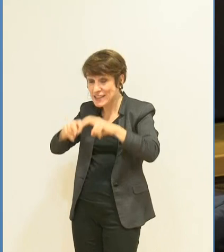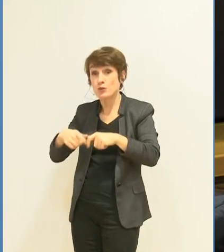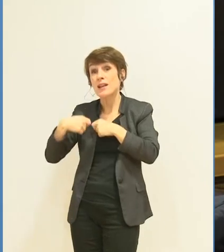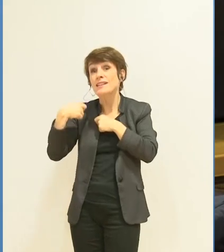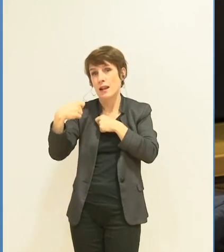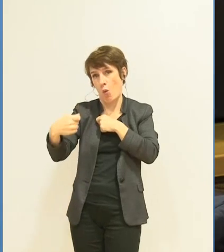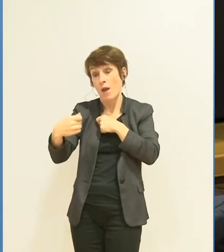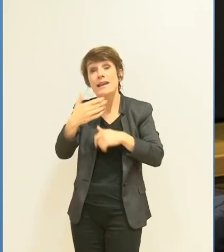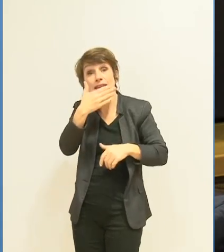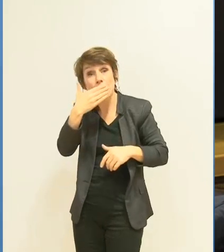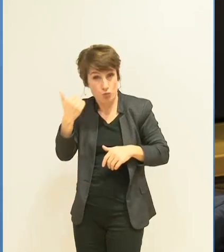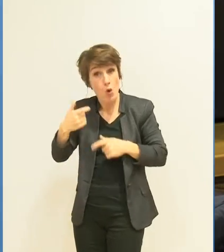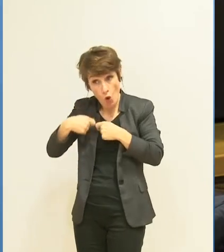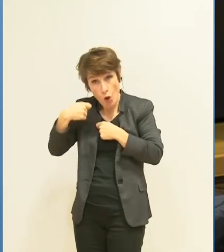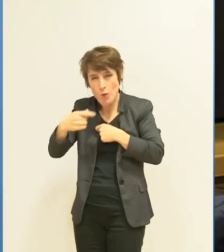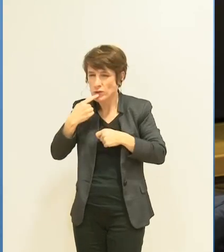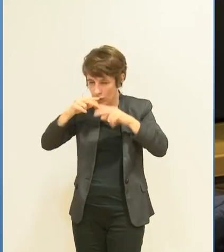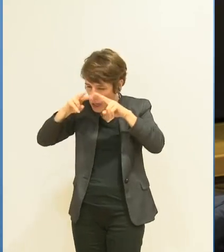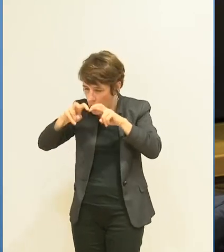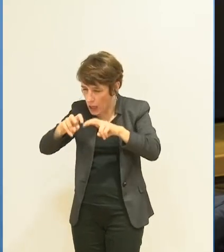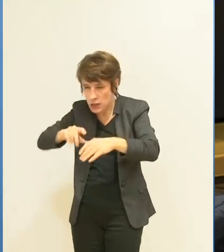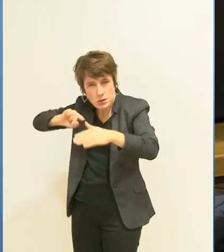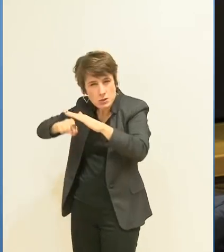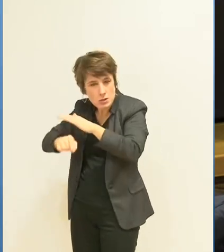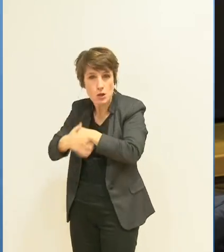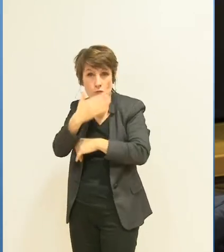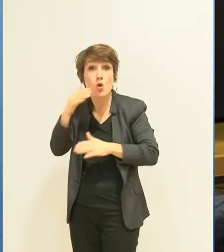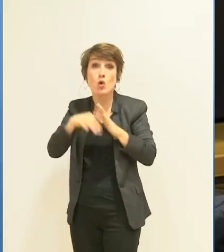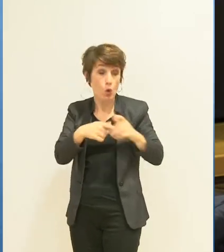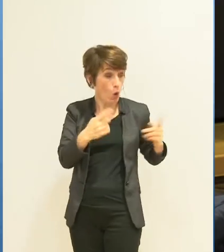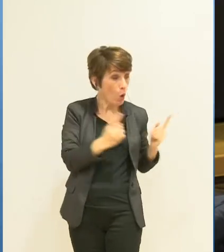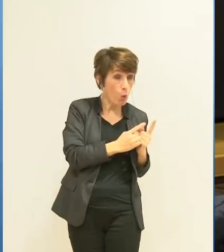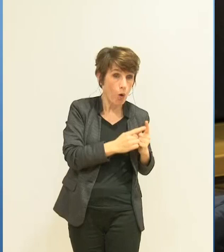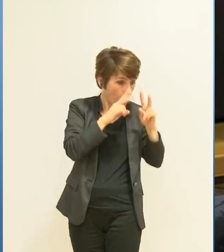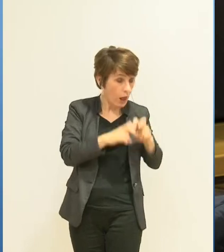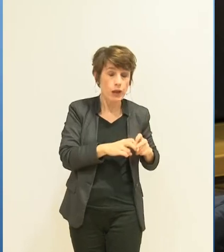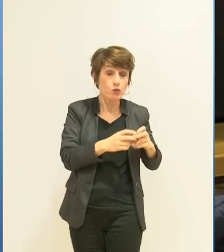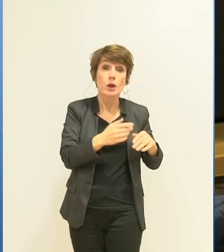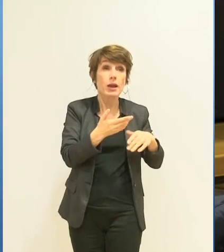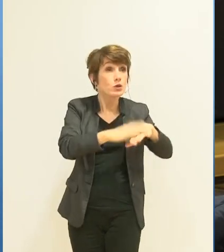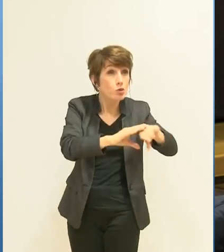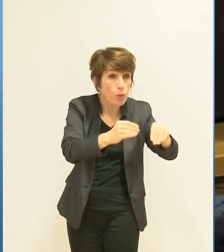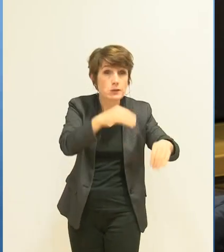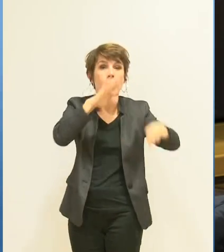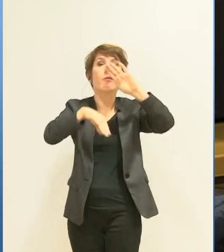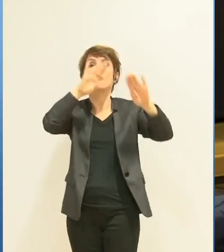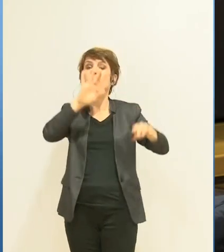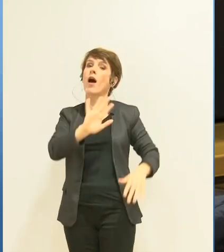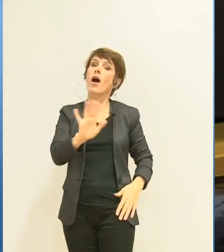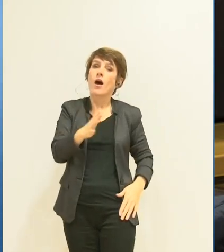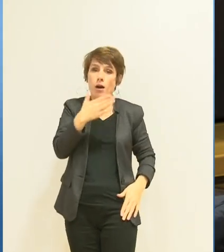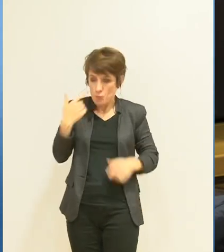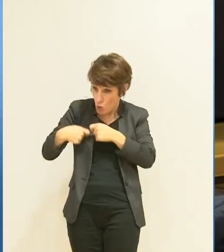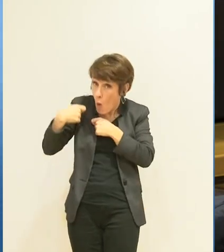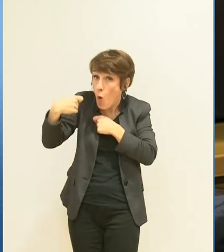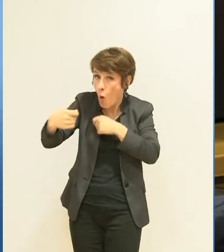travaux soient bien préparés plutôt que cette phase est une seule courte et qu'ensuite on ait des surprises effectivement et donc que le